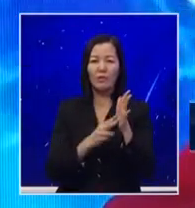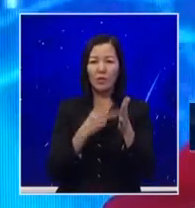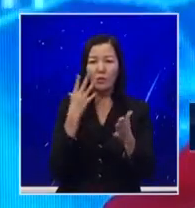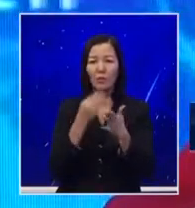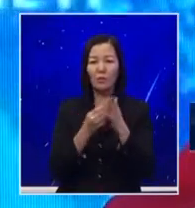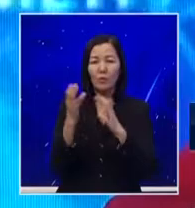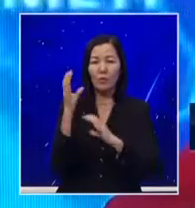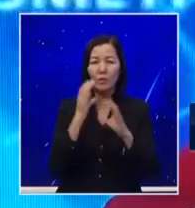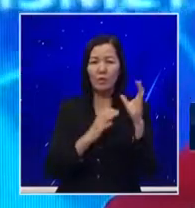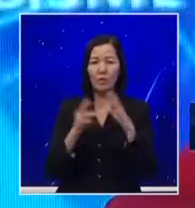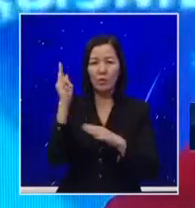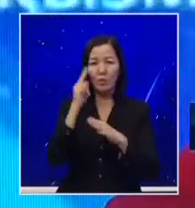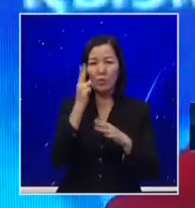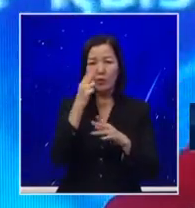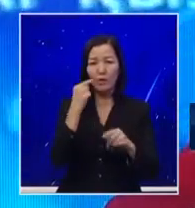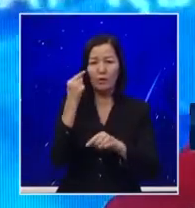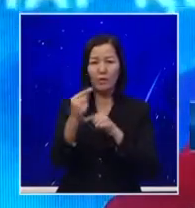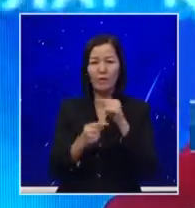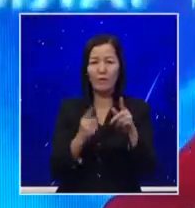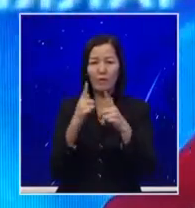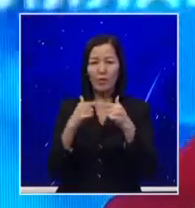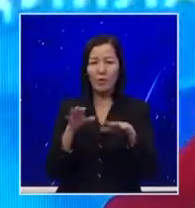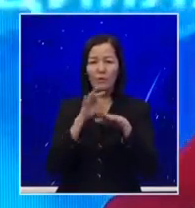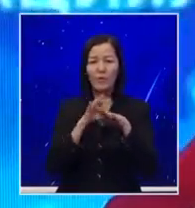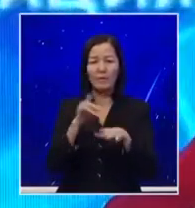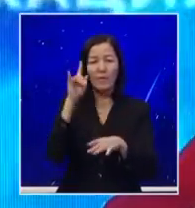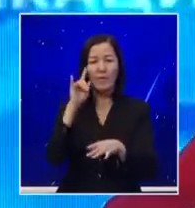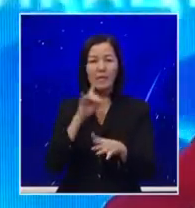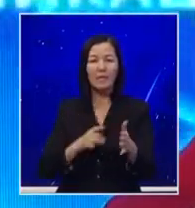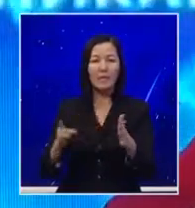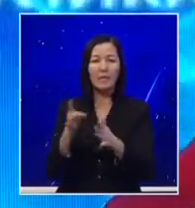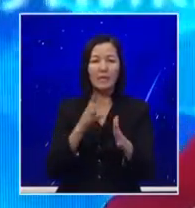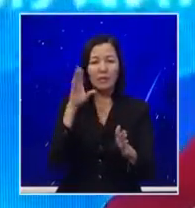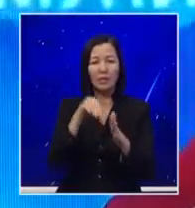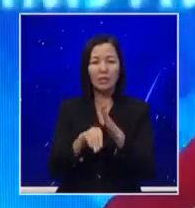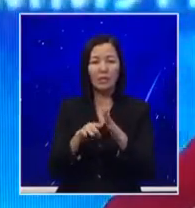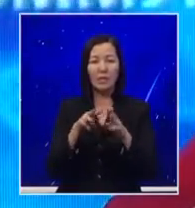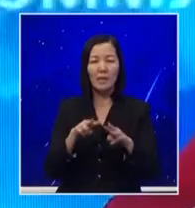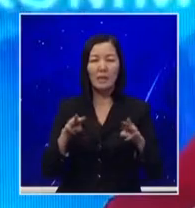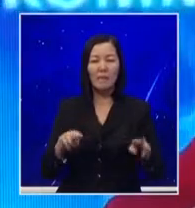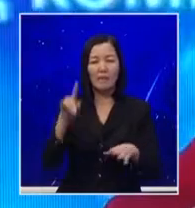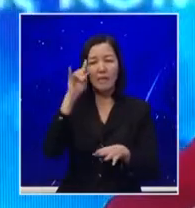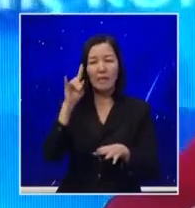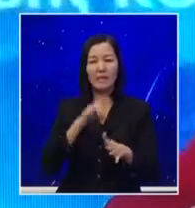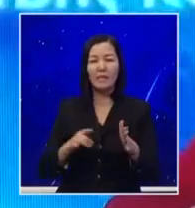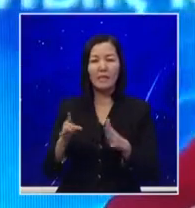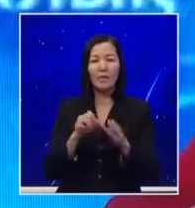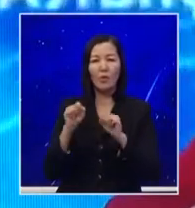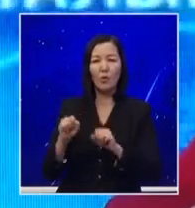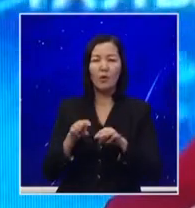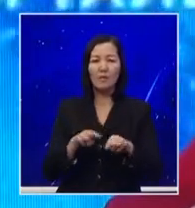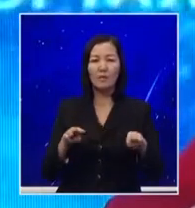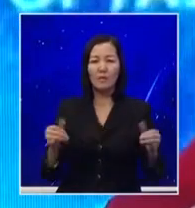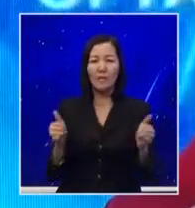студенттері үшін оқуды дәстүрлі форматты ұйымдастырады. Сондай Қазақстан Республикасы Ішкі істер министрлігі мен Қазақстан Республикасы Қорғаныс